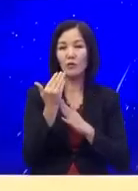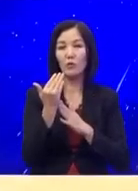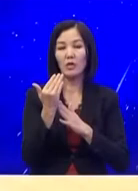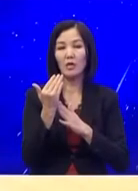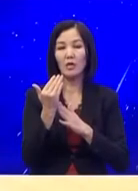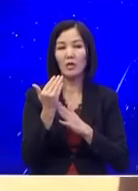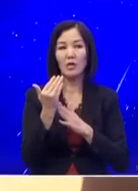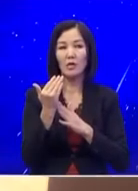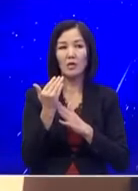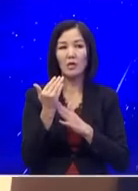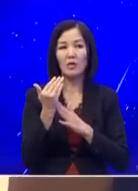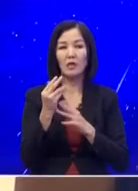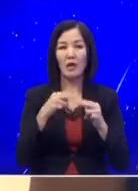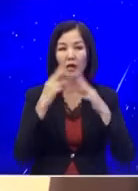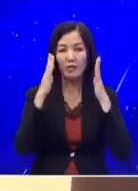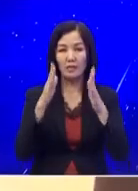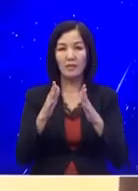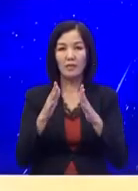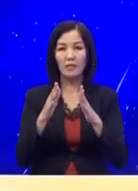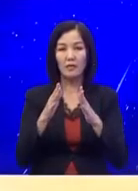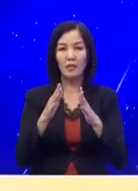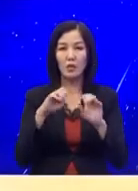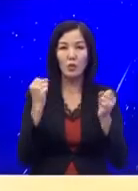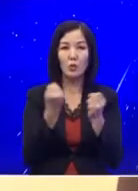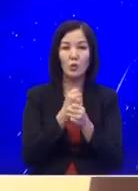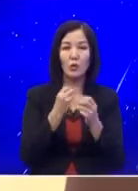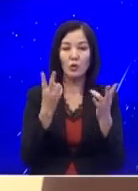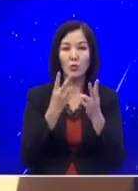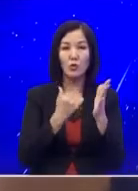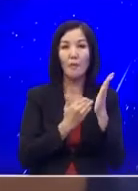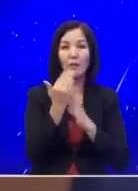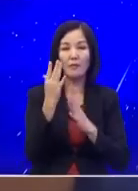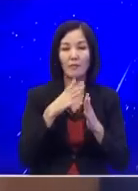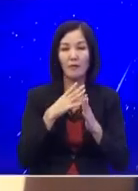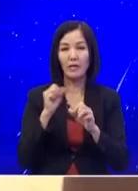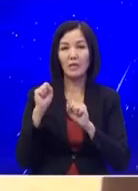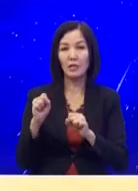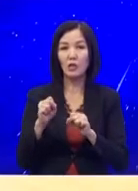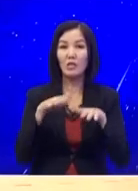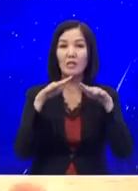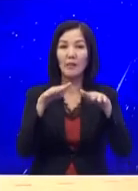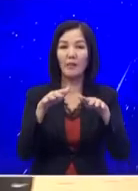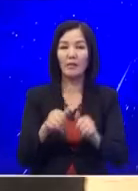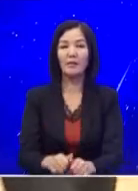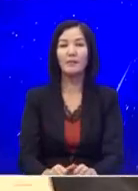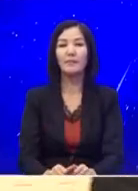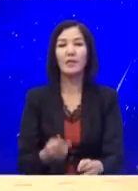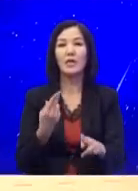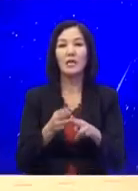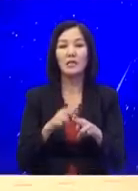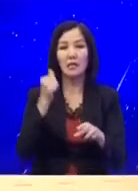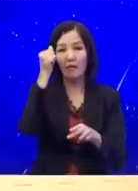мало. Акцент в основном на за счет скорости будем играть. От защиты и в нападение. С этого года